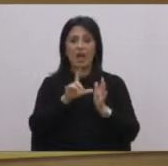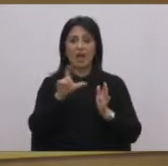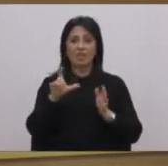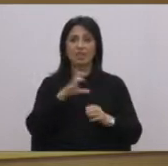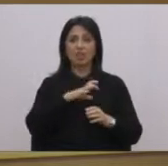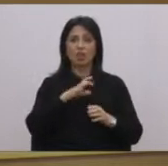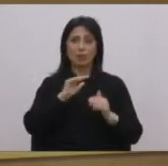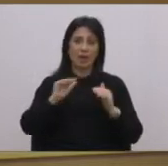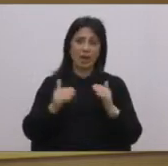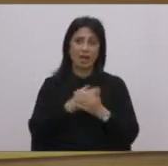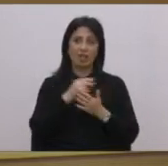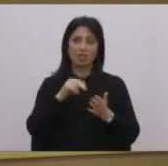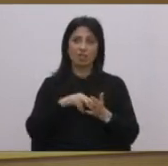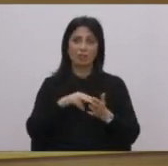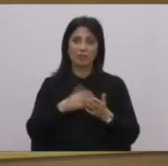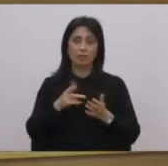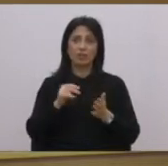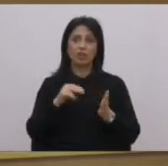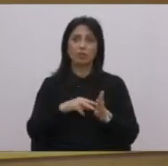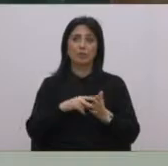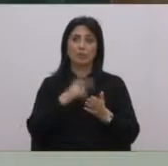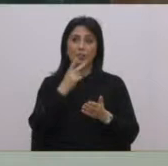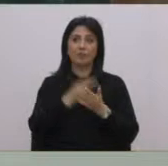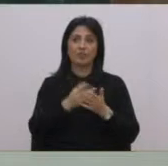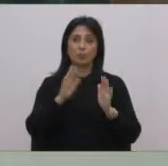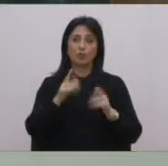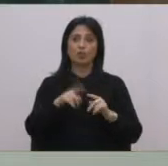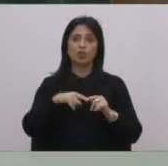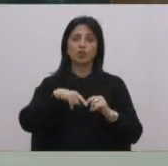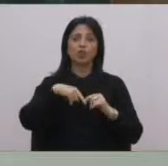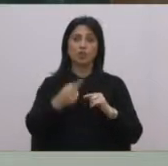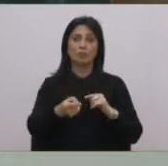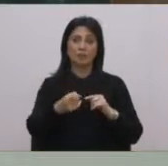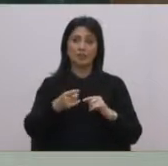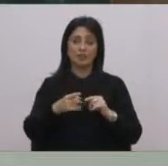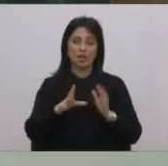ქონების ხელახალ შეფასებას, რომ ამ შეფასების მიხედვით მოხდეს შემდეგ